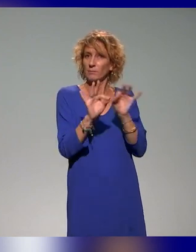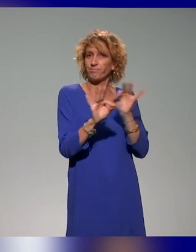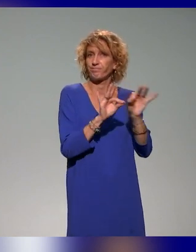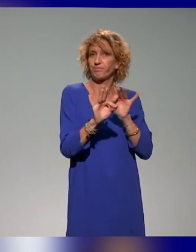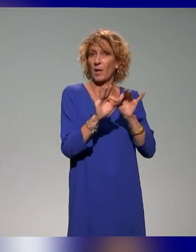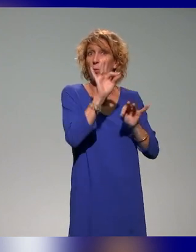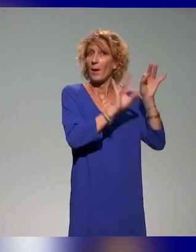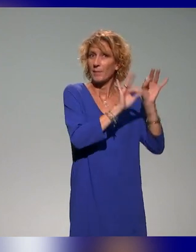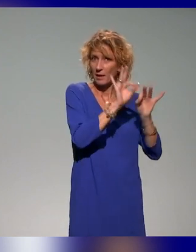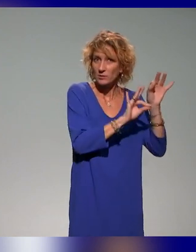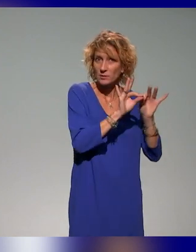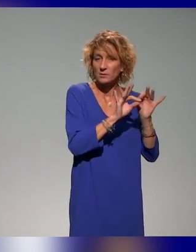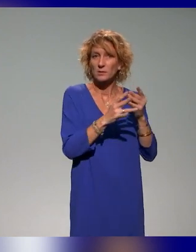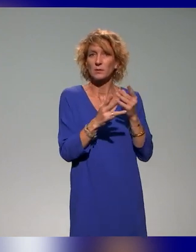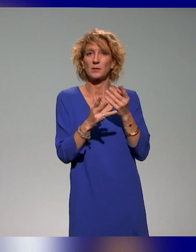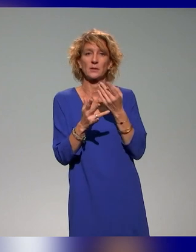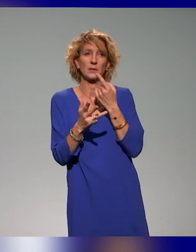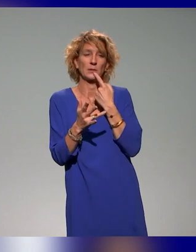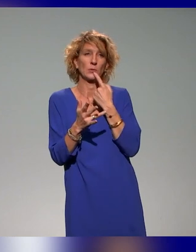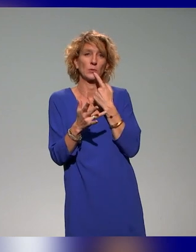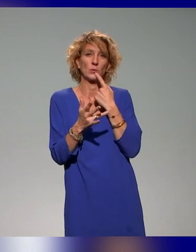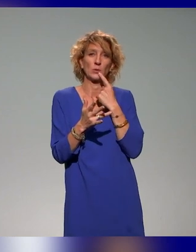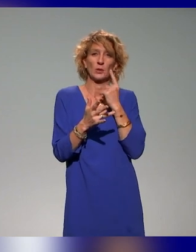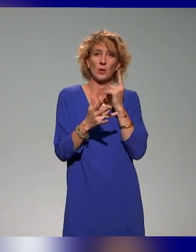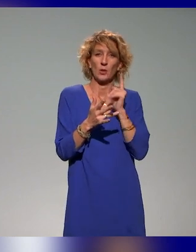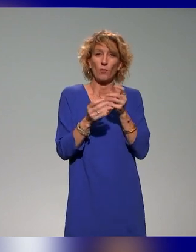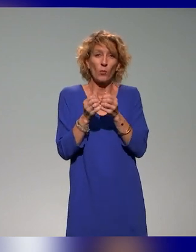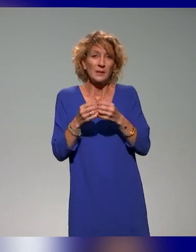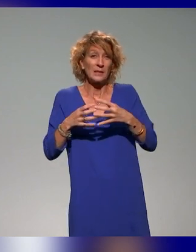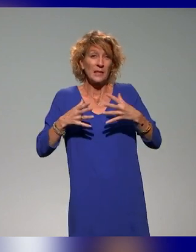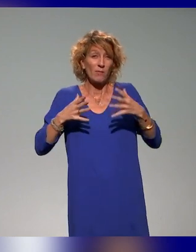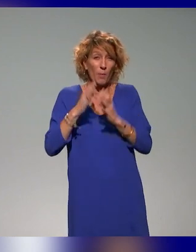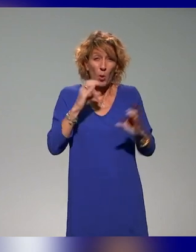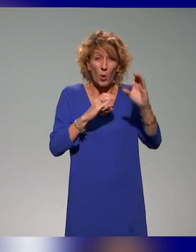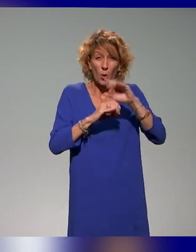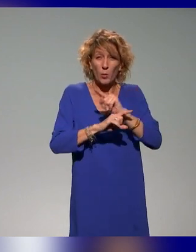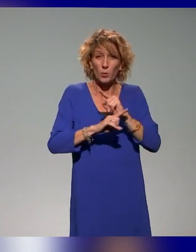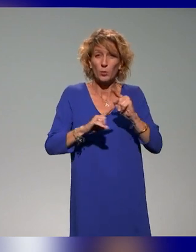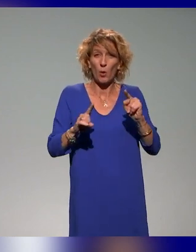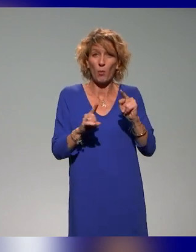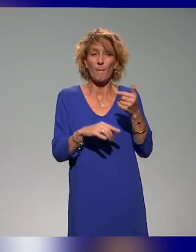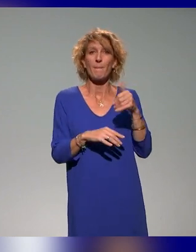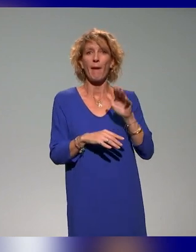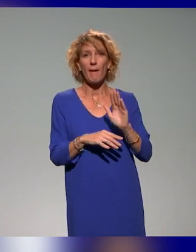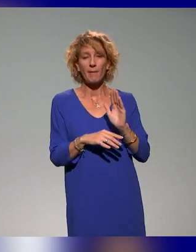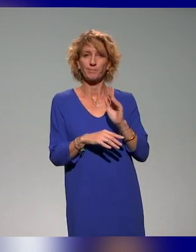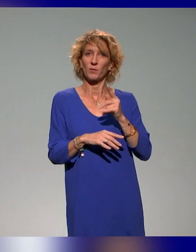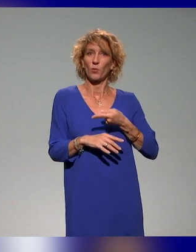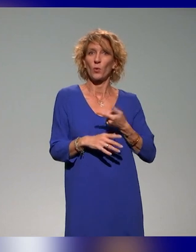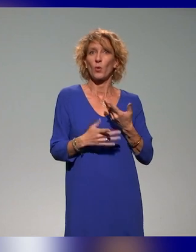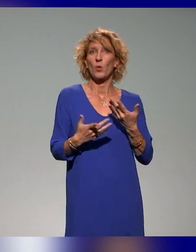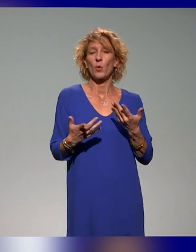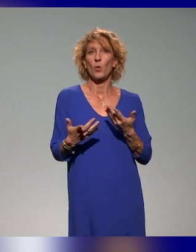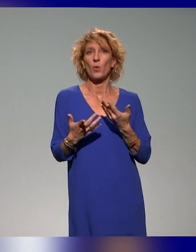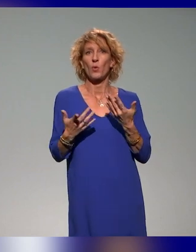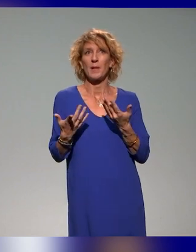Ça ne nécessite pas nécessairement de développement complémentaire, mais ça nécessite eh bien, d'avoir